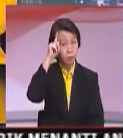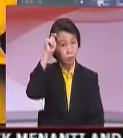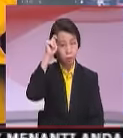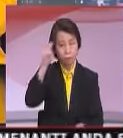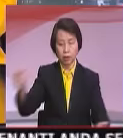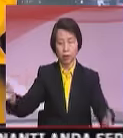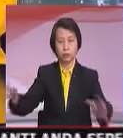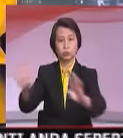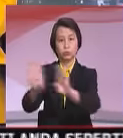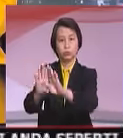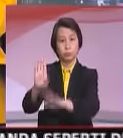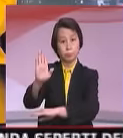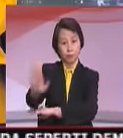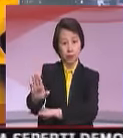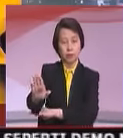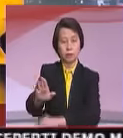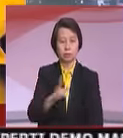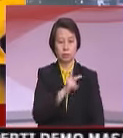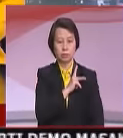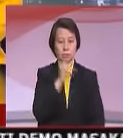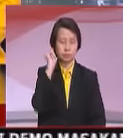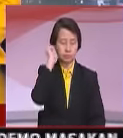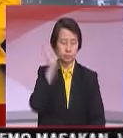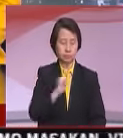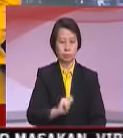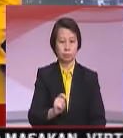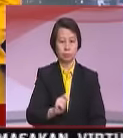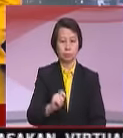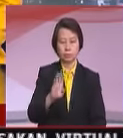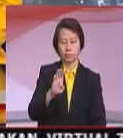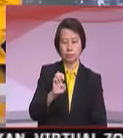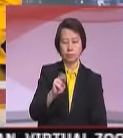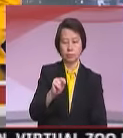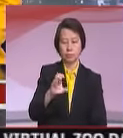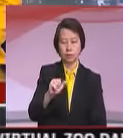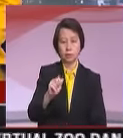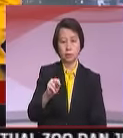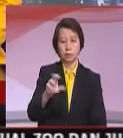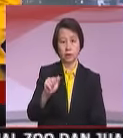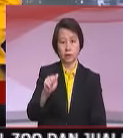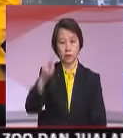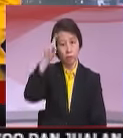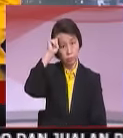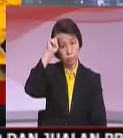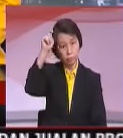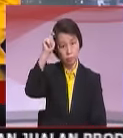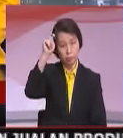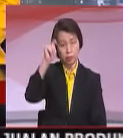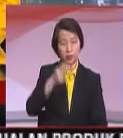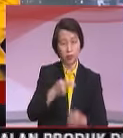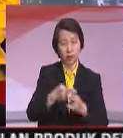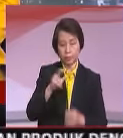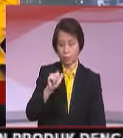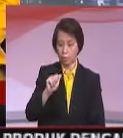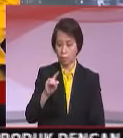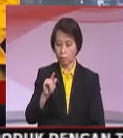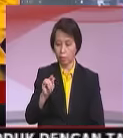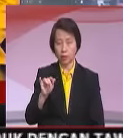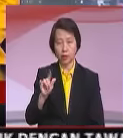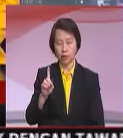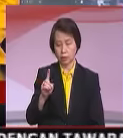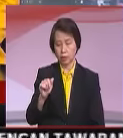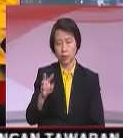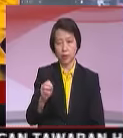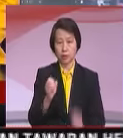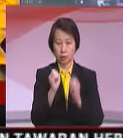sepenuhnya lewat petang tadi. Menurut Ketua Sekretariat Pengurusan Bencana Negeri, Lieutenant Colonel Pertahanan Awam Cik Adam Rahman, kini hanya